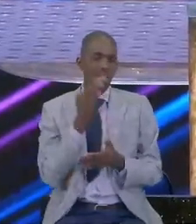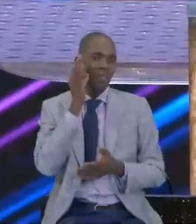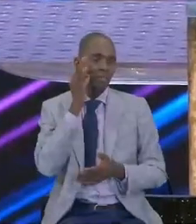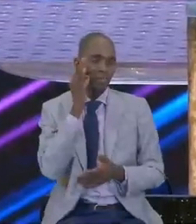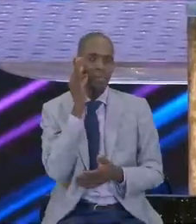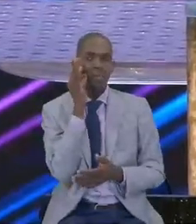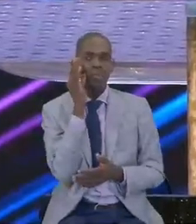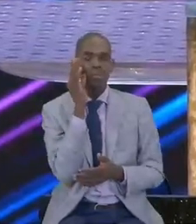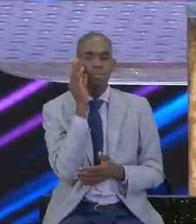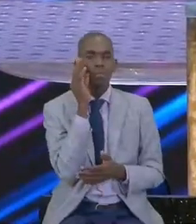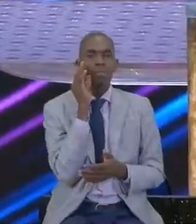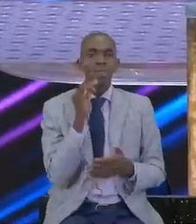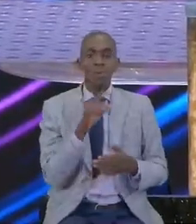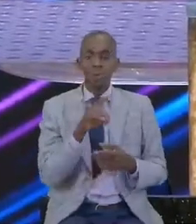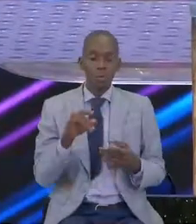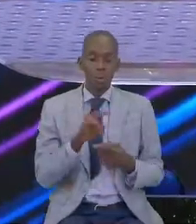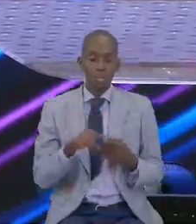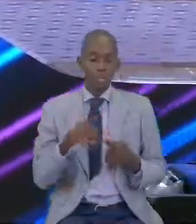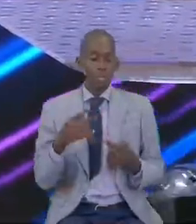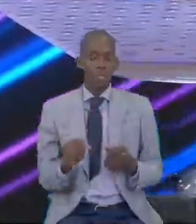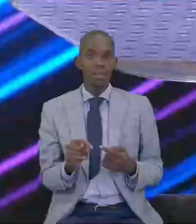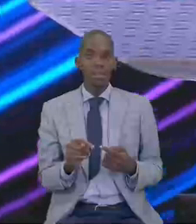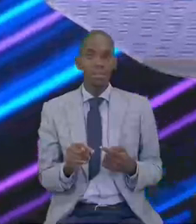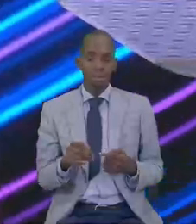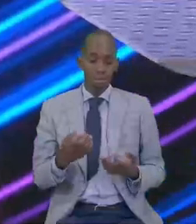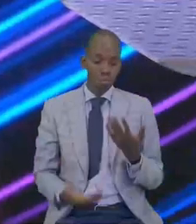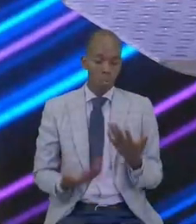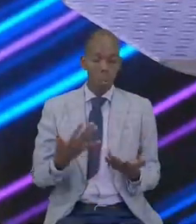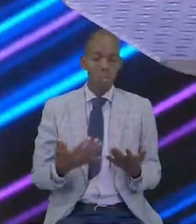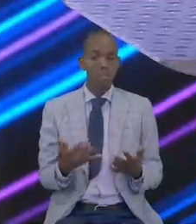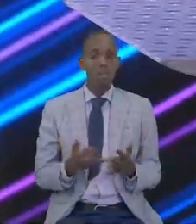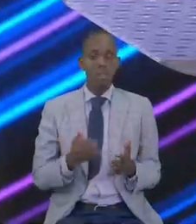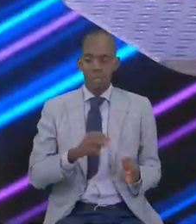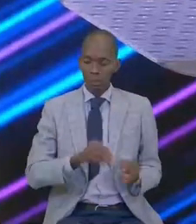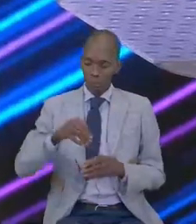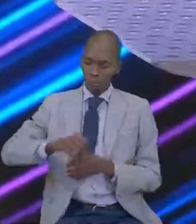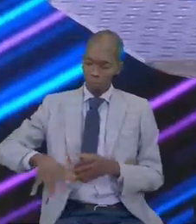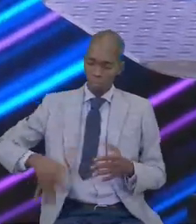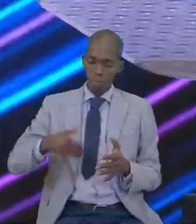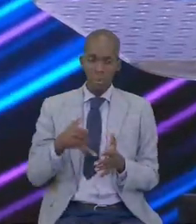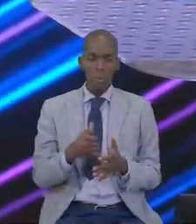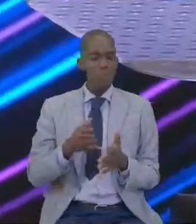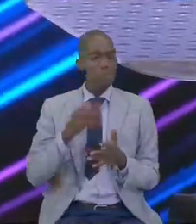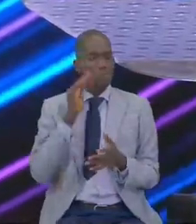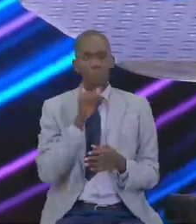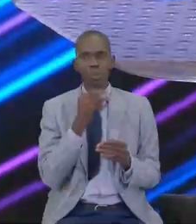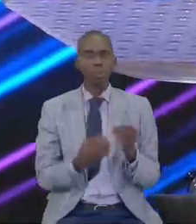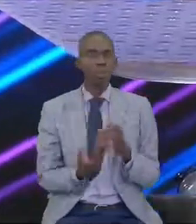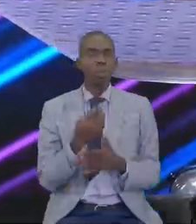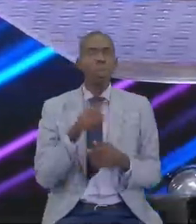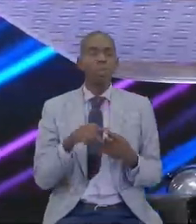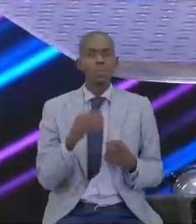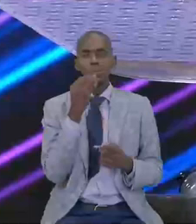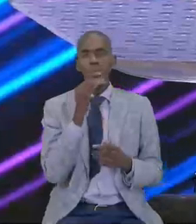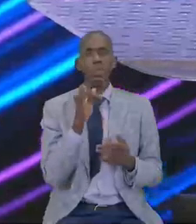vie est partie. Alors, si tu plantes ça ne peut pas pousser. Quand tu manges ça, tous les nutriments